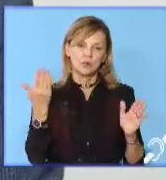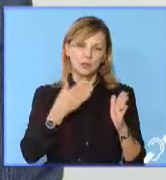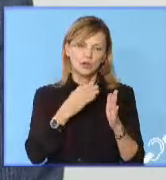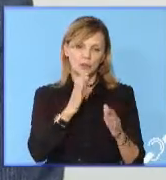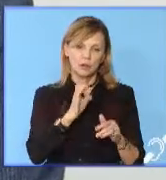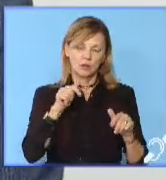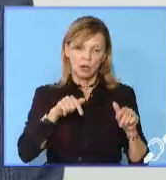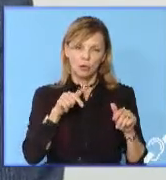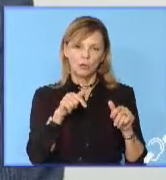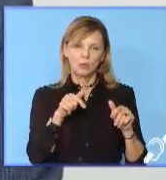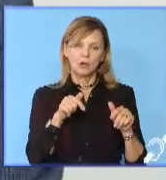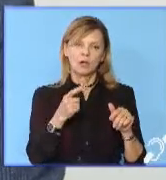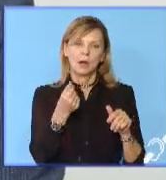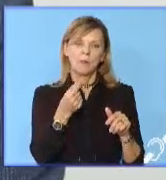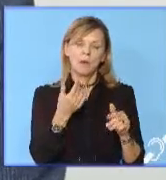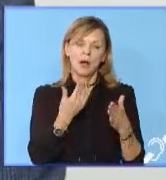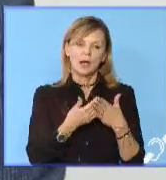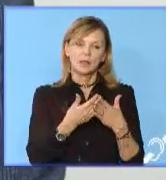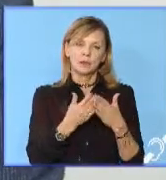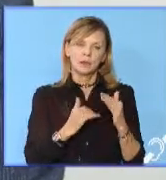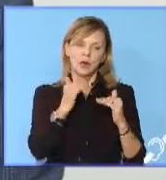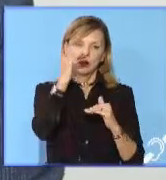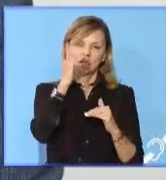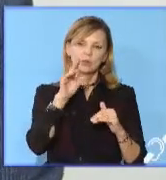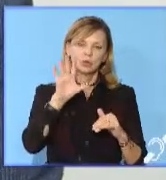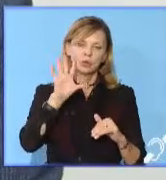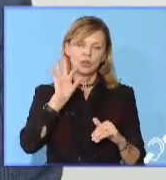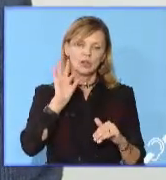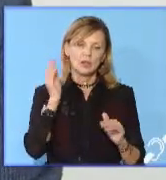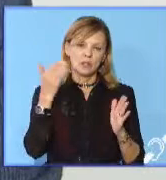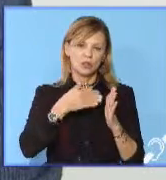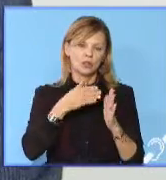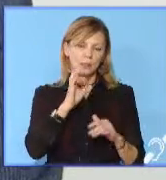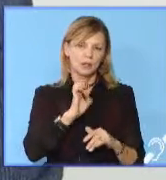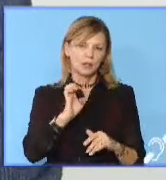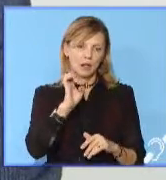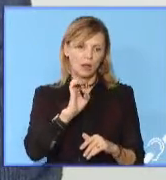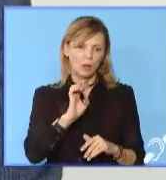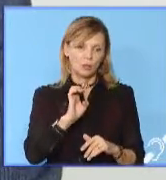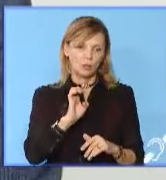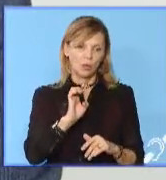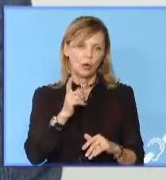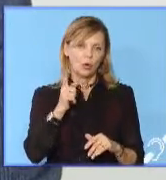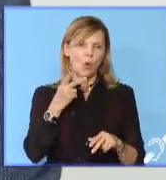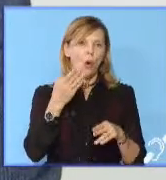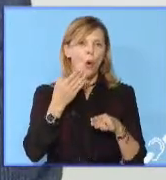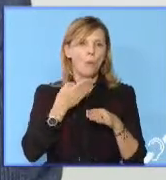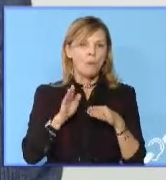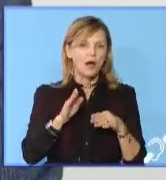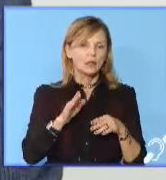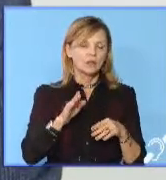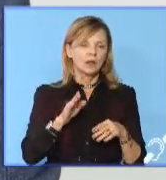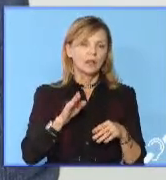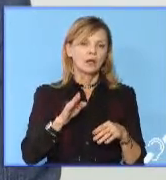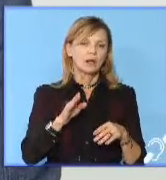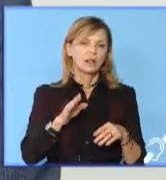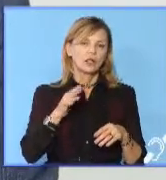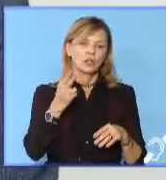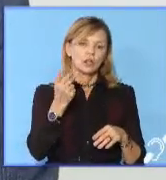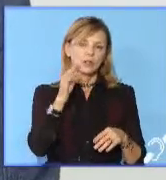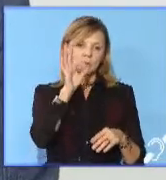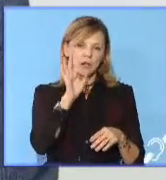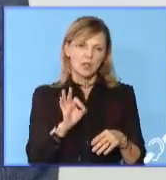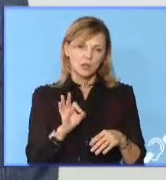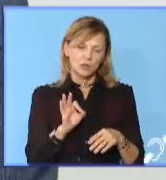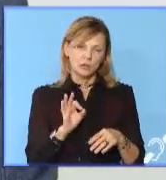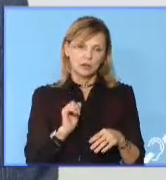euro, pe când acum suma a crescut la 50.000 de euro și cu parte de cofinanțare de 15%.